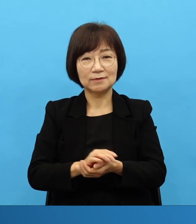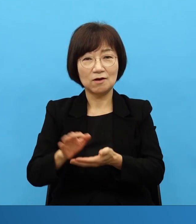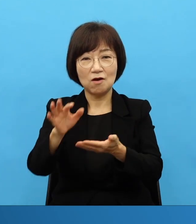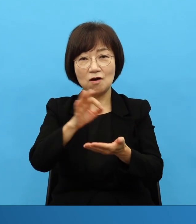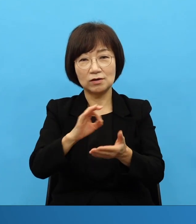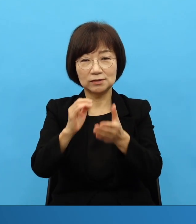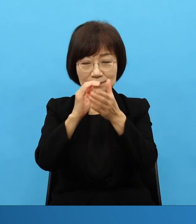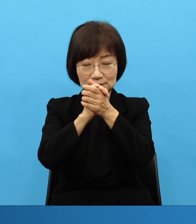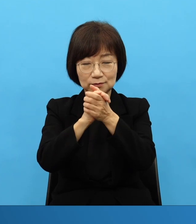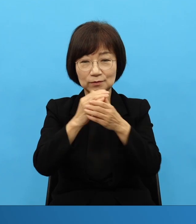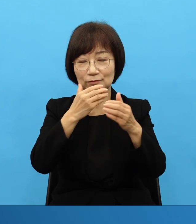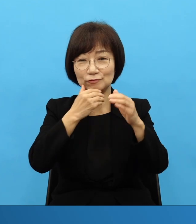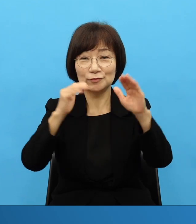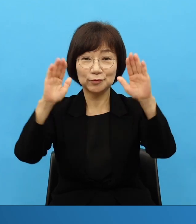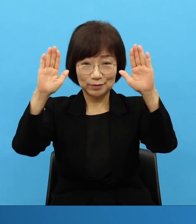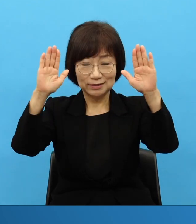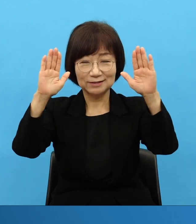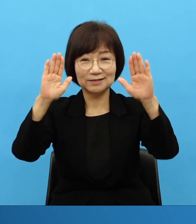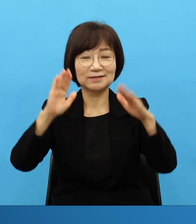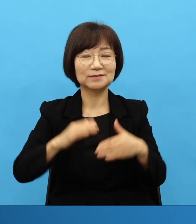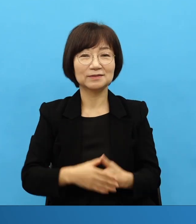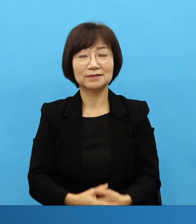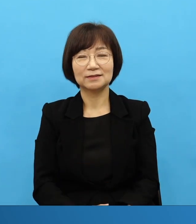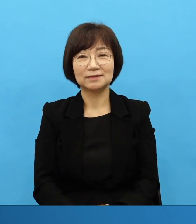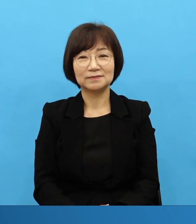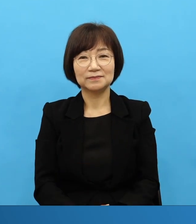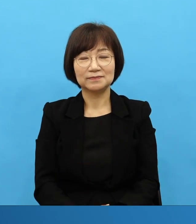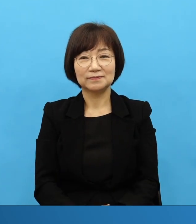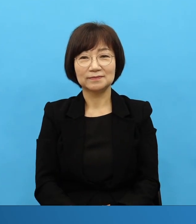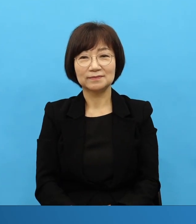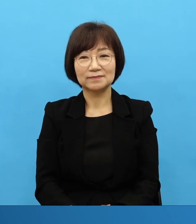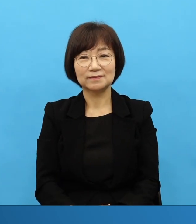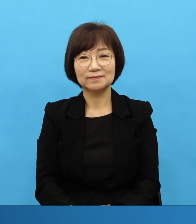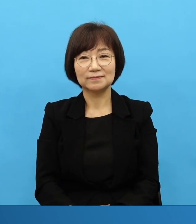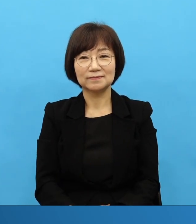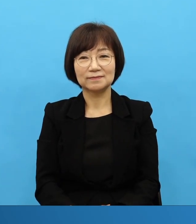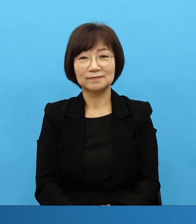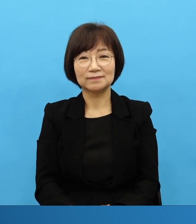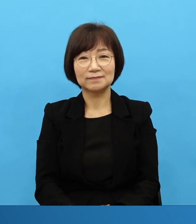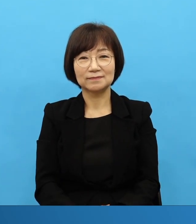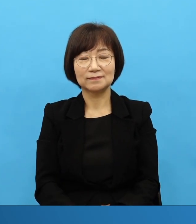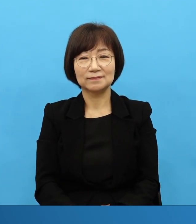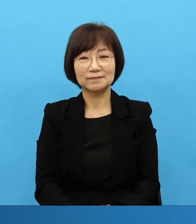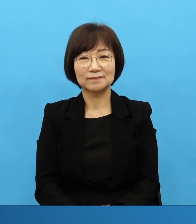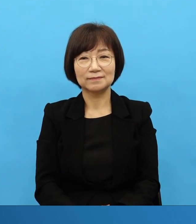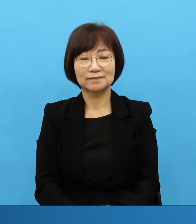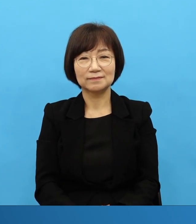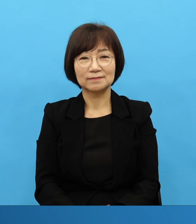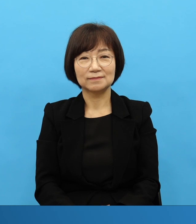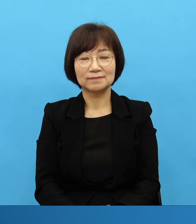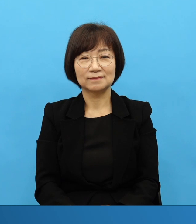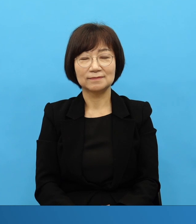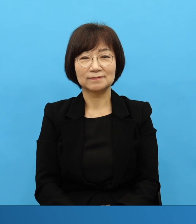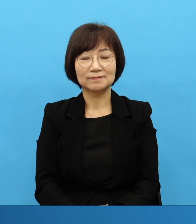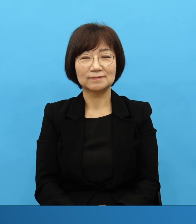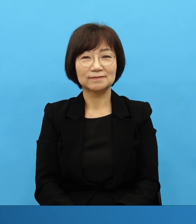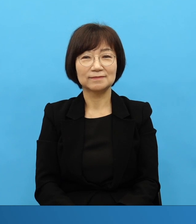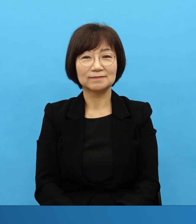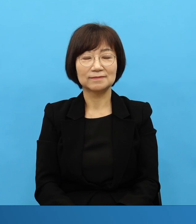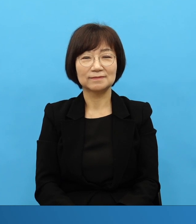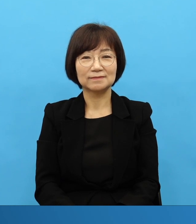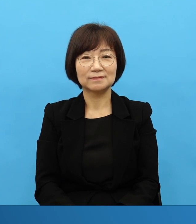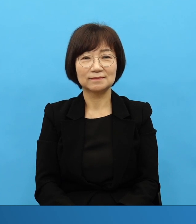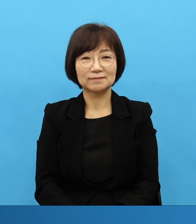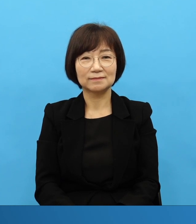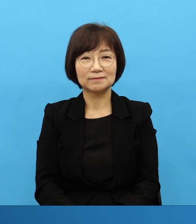축도록 예배를 마치도록 하겠습니다. Let us all rise and sing, O Lord, in my life, and session head Pastor Reverend Yu Gang-soo will come and pray for the offering and close the first service with a